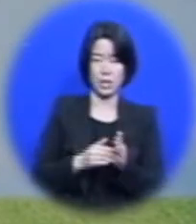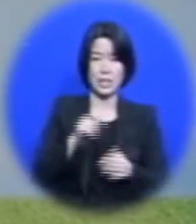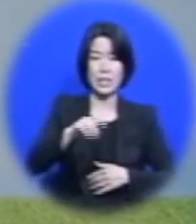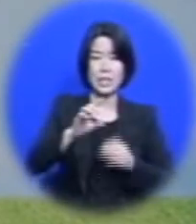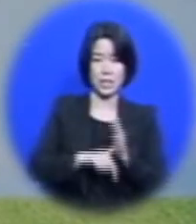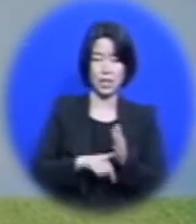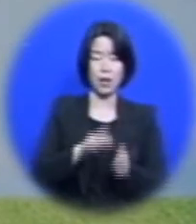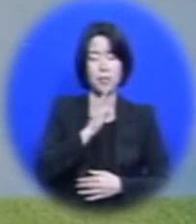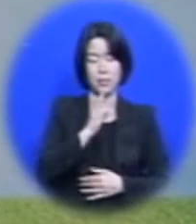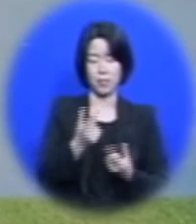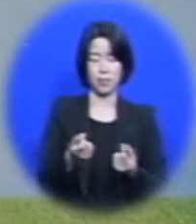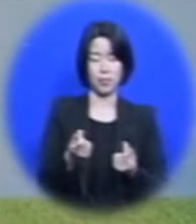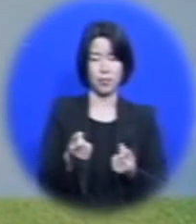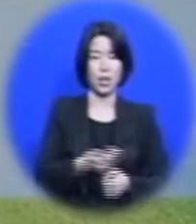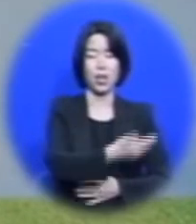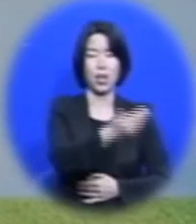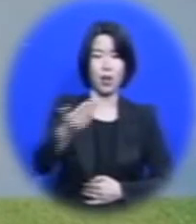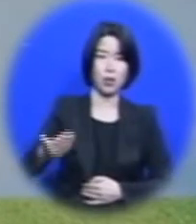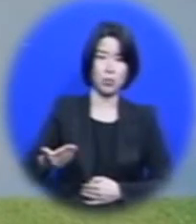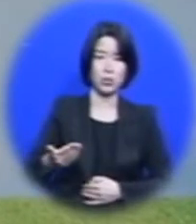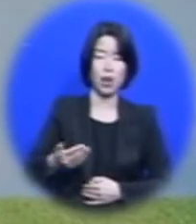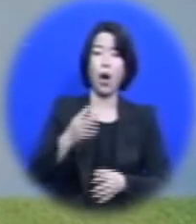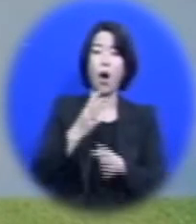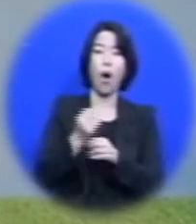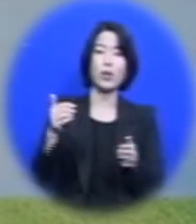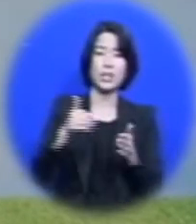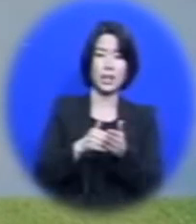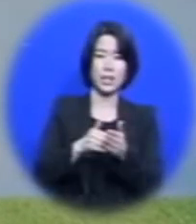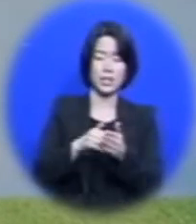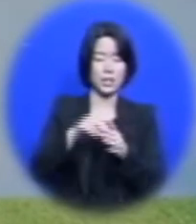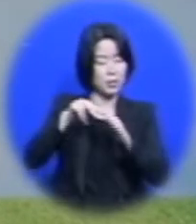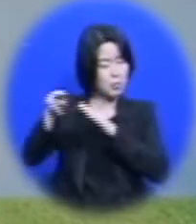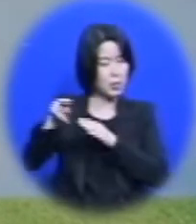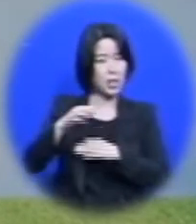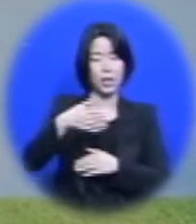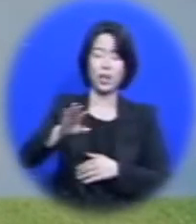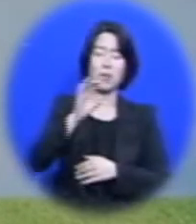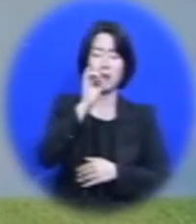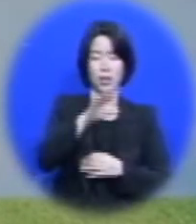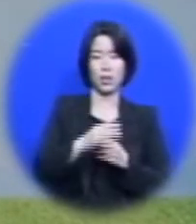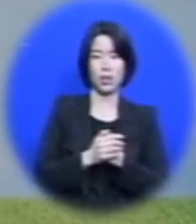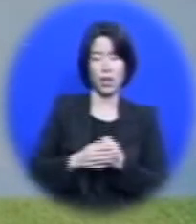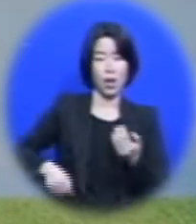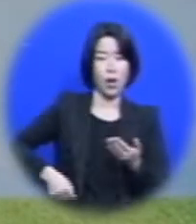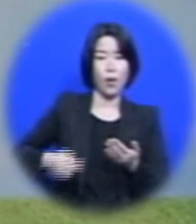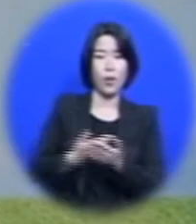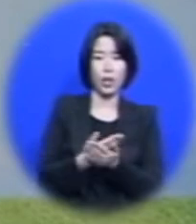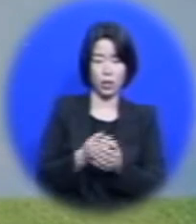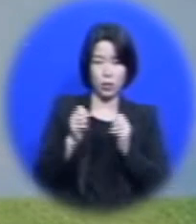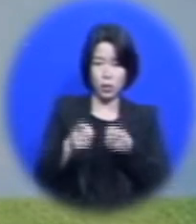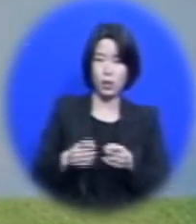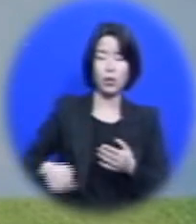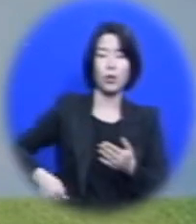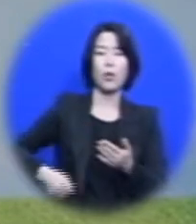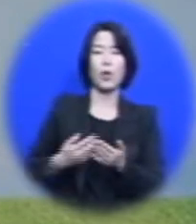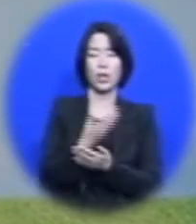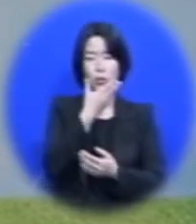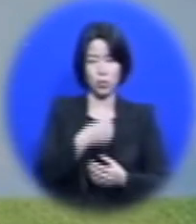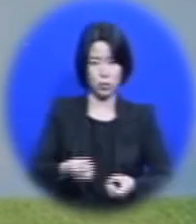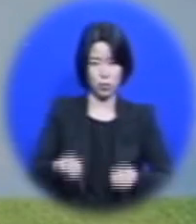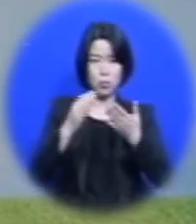그렇습니다. 여러분 언제까지나 피해 가시면 안 됩니다. 회개도 기회고 회개도